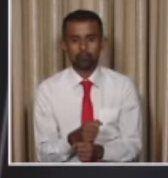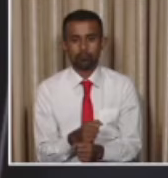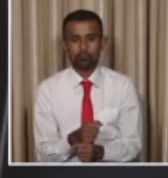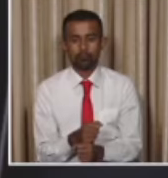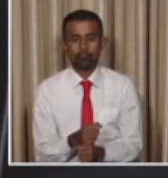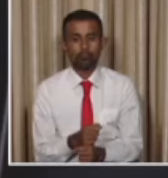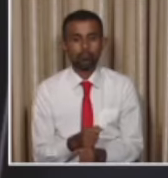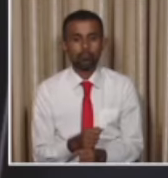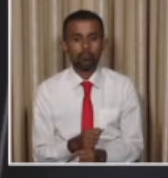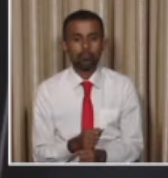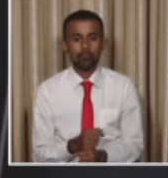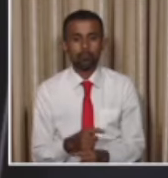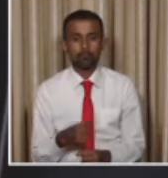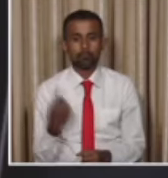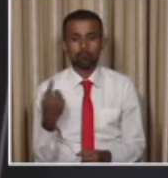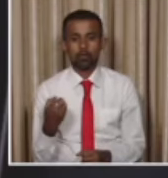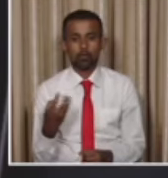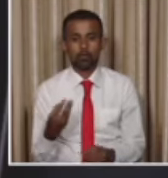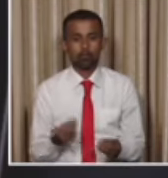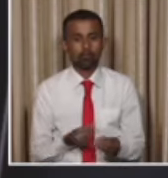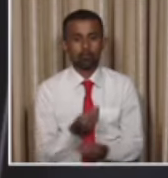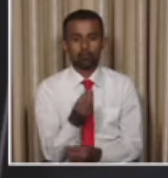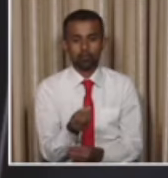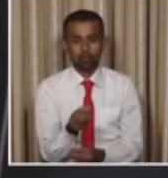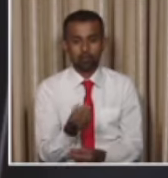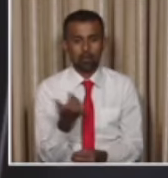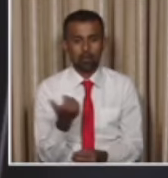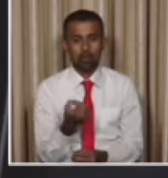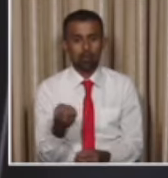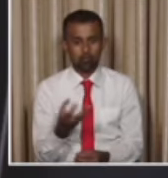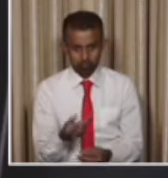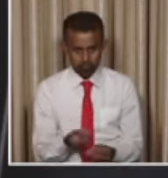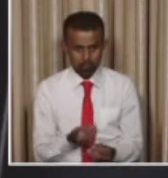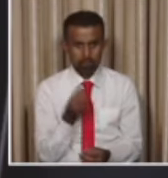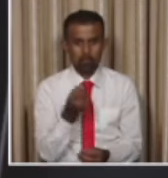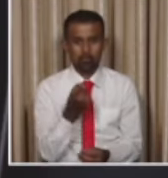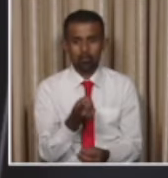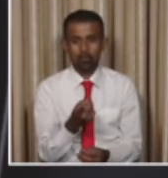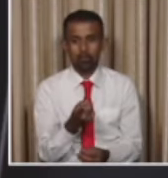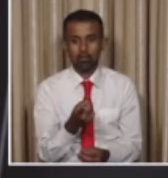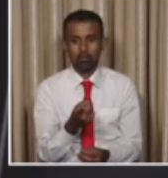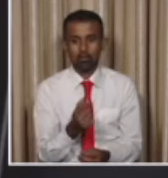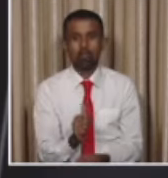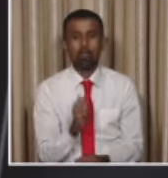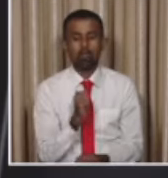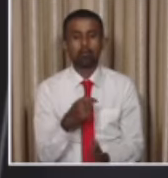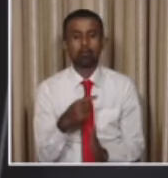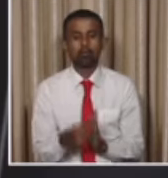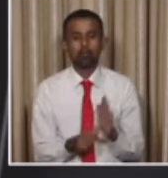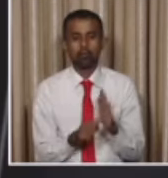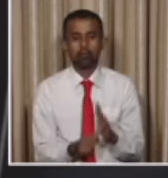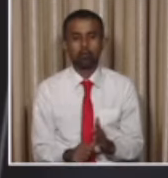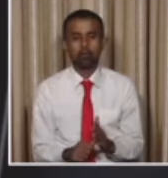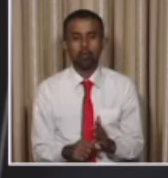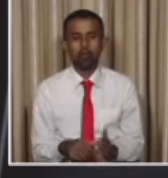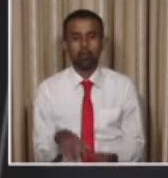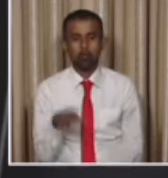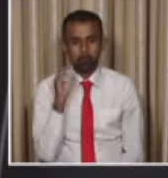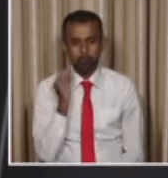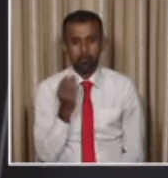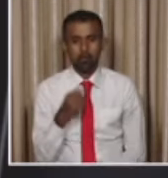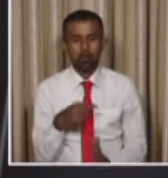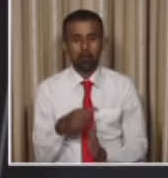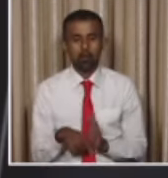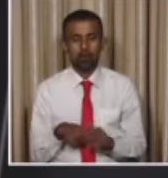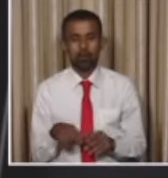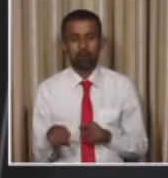ඒක හන්දා මේ වෙන ඉලක්කම් ටිකක් දෙන්නම් ඕගොල්ලන්ට කියලා අලුත් ඉලක්කම් ටිකක් දෙනවද? ඇයි මෙහෙම කරන්නේ රටකට? අපි පිළිගන්න එපා මේ රටක්